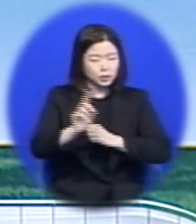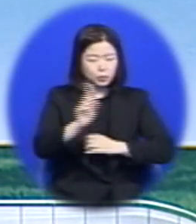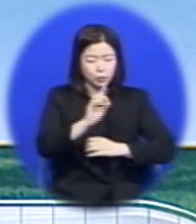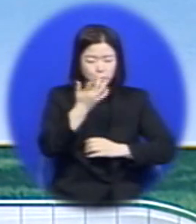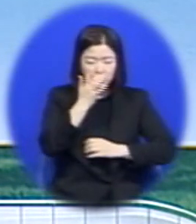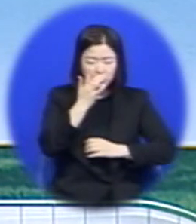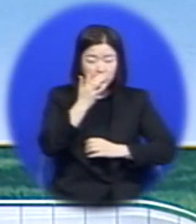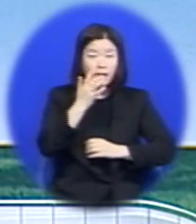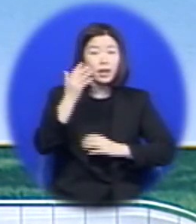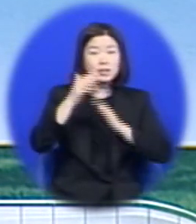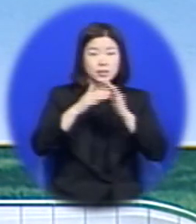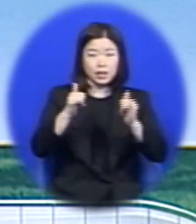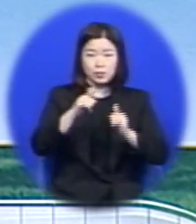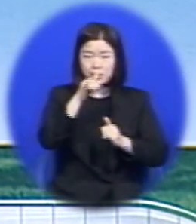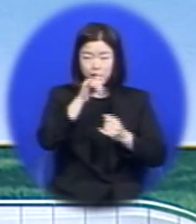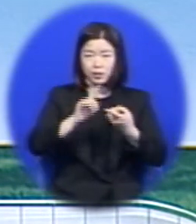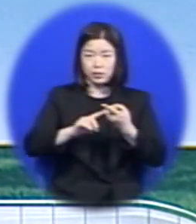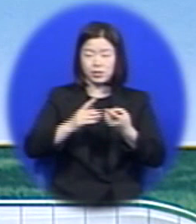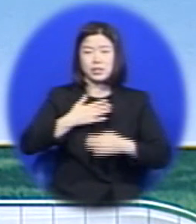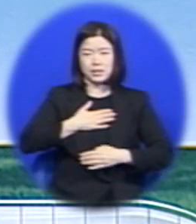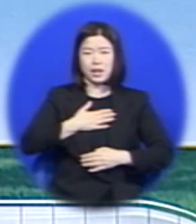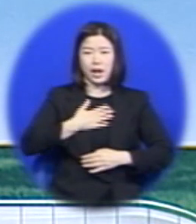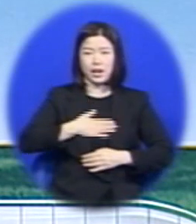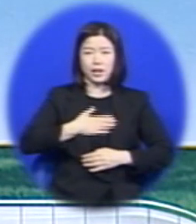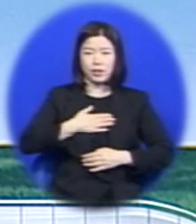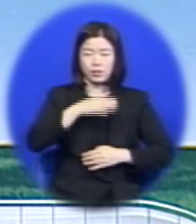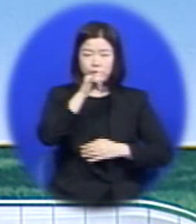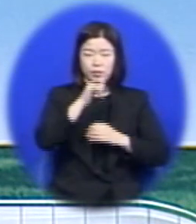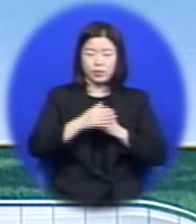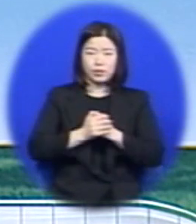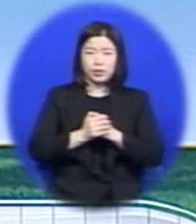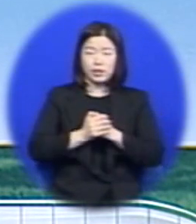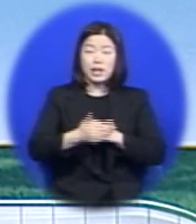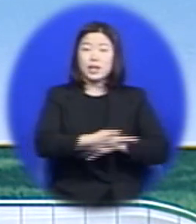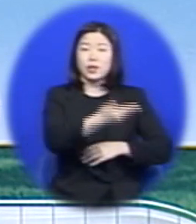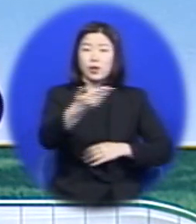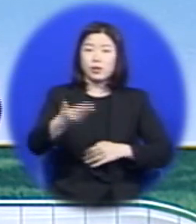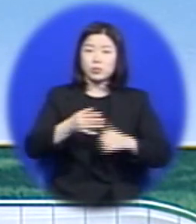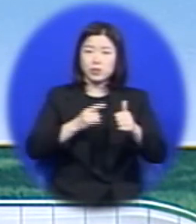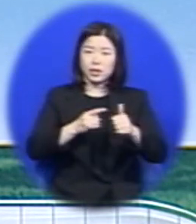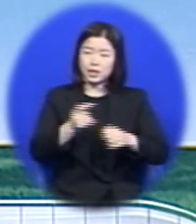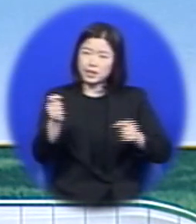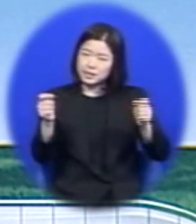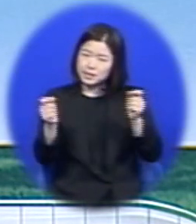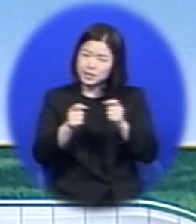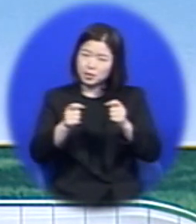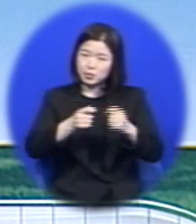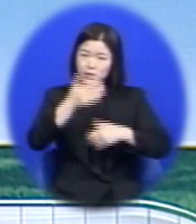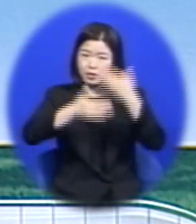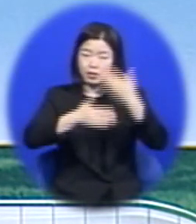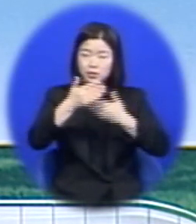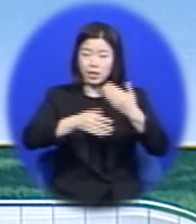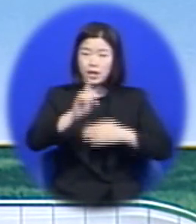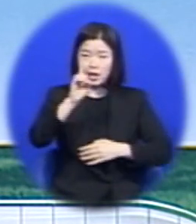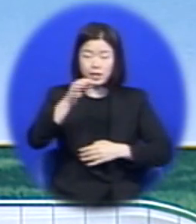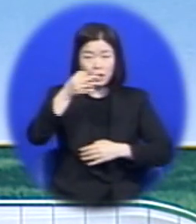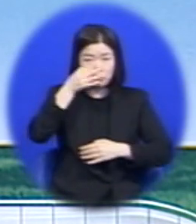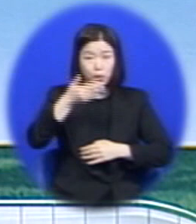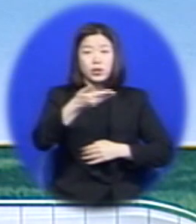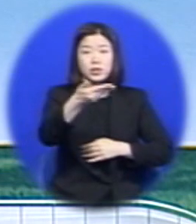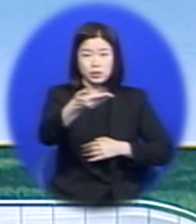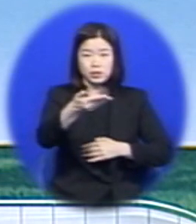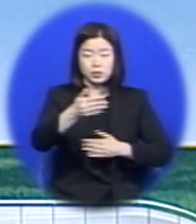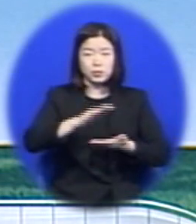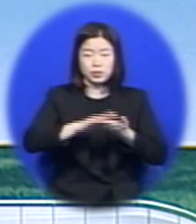분들이 있으시다는 것을 제가 압니다. 그래서 여러분들에게 아주 짤막한 영상을 하나 보여드리려고